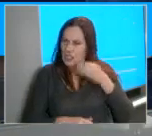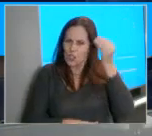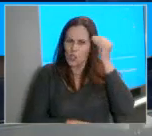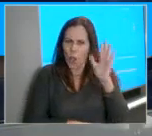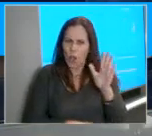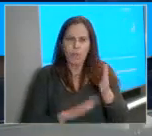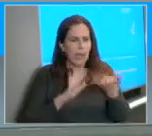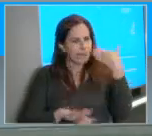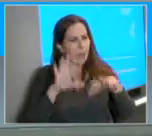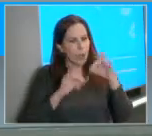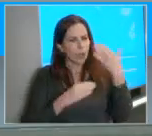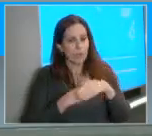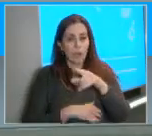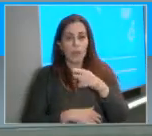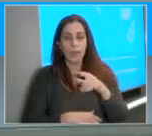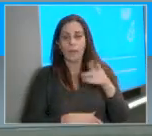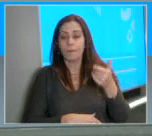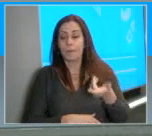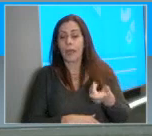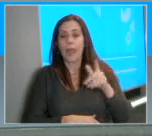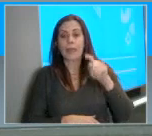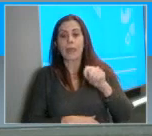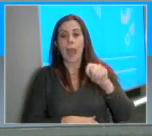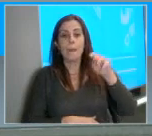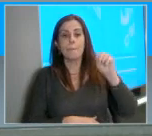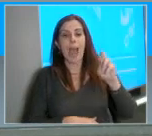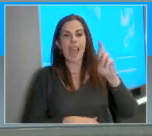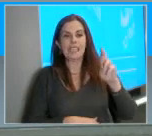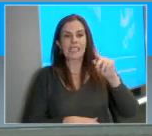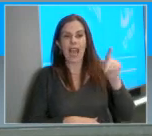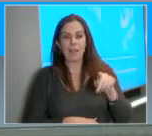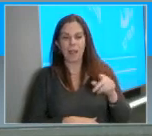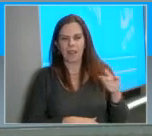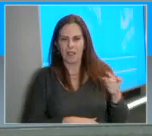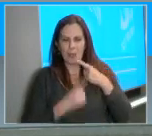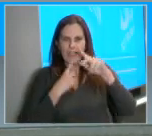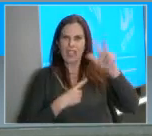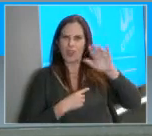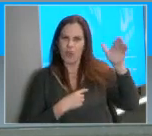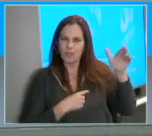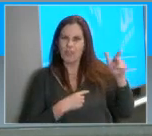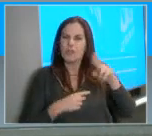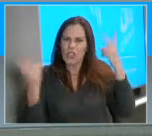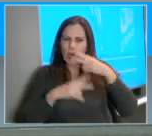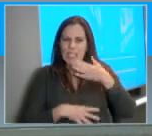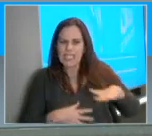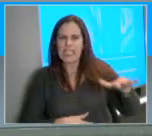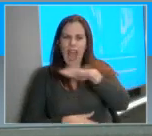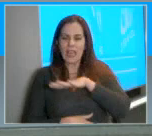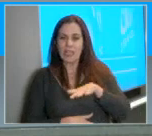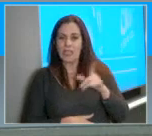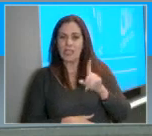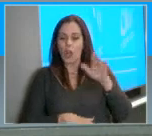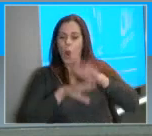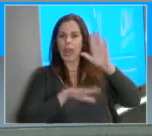זוכר, לפני הבחירות האחרונות, תמר זנדברג מדברת על רמת הגולן כבסיס למסע ומתן, שאם יש איזשהו קונצנזוס ישראלי, זה